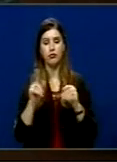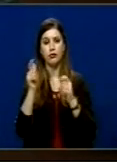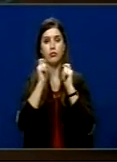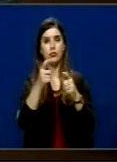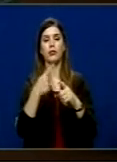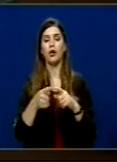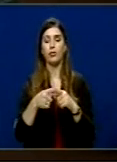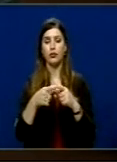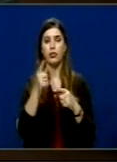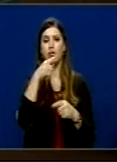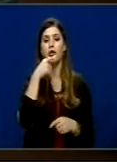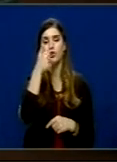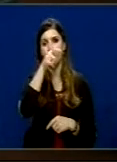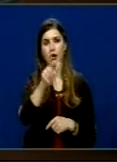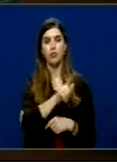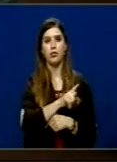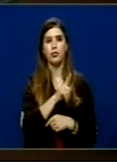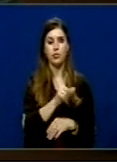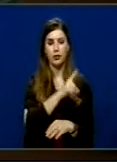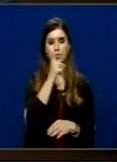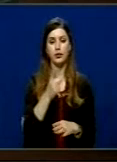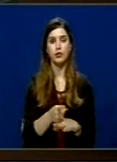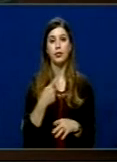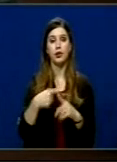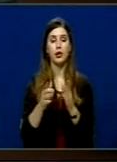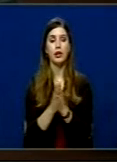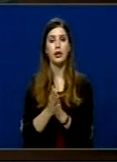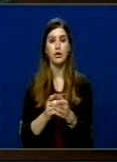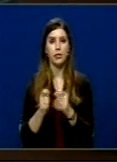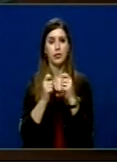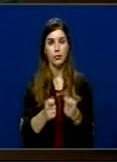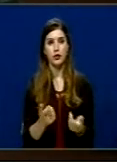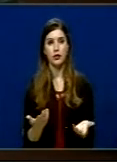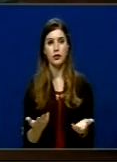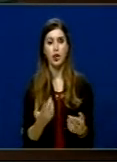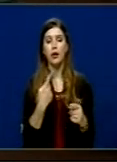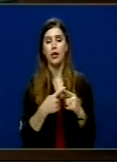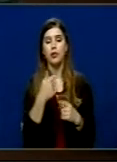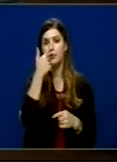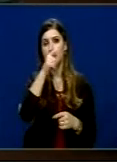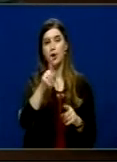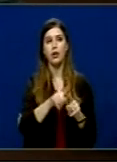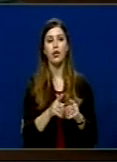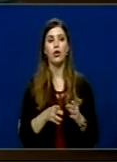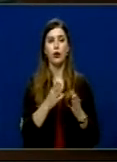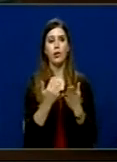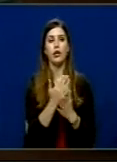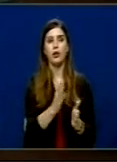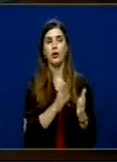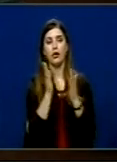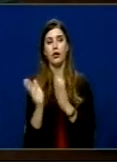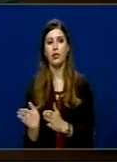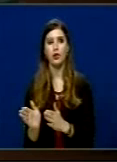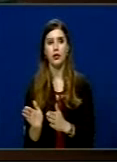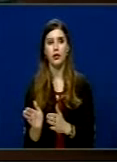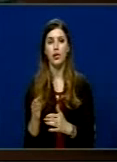çështje. Çfarë keni bërë deri më tash në lidhje me kërkesën e tyre legjitime? Pse jeni duke devijuar trasen e rrugës? Pra, edhe